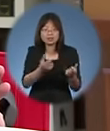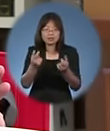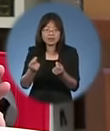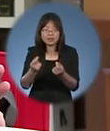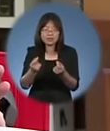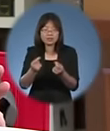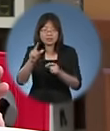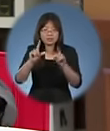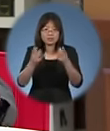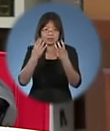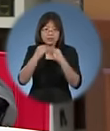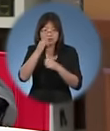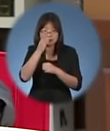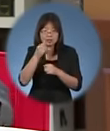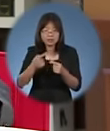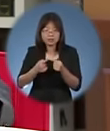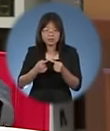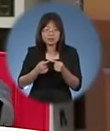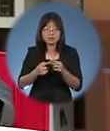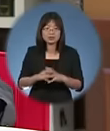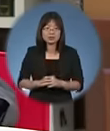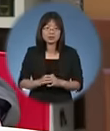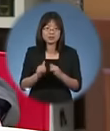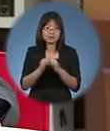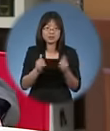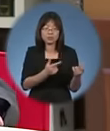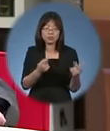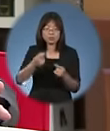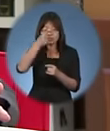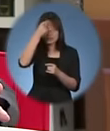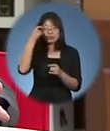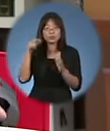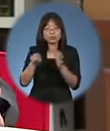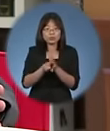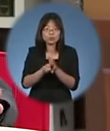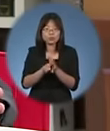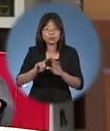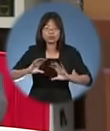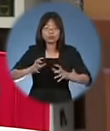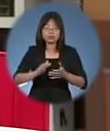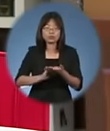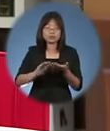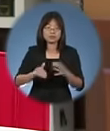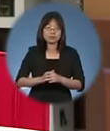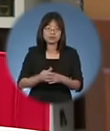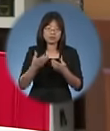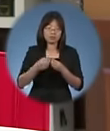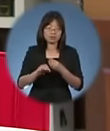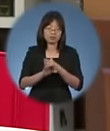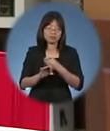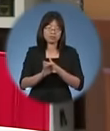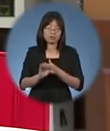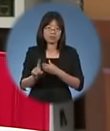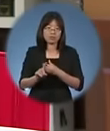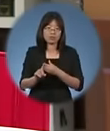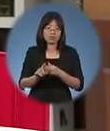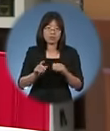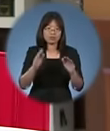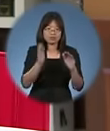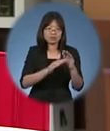너무 많습니다. 첫 번째, 이 사람들은 전부 기독교 국가예요. 그것은 예컨대 뭐